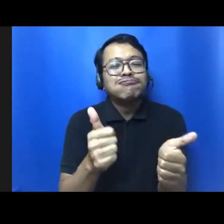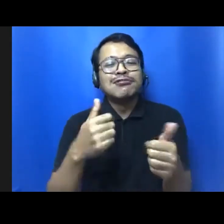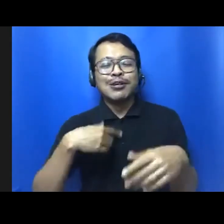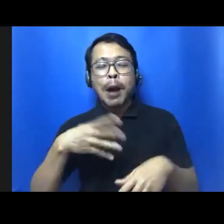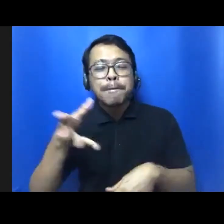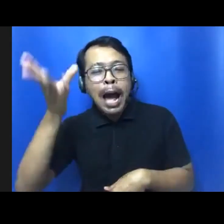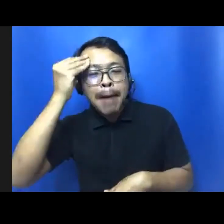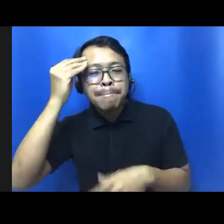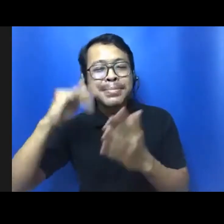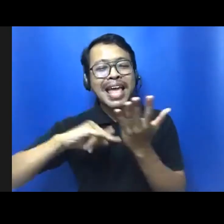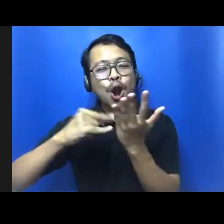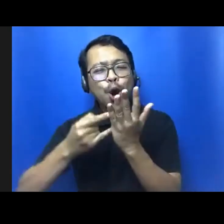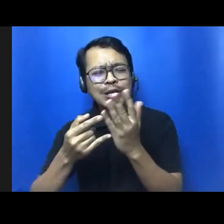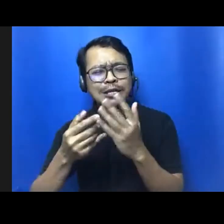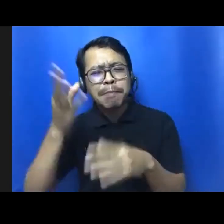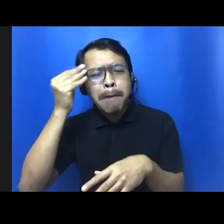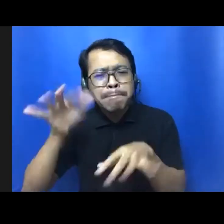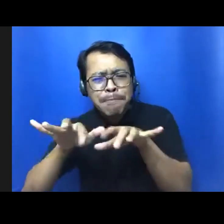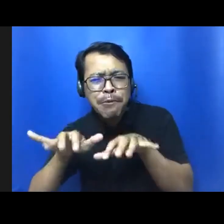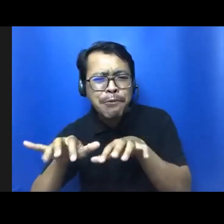yang disarankan oleh Bu Agustina.